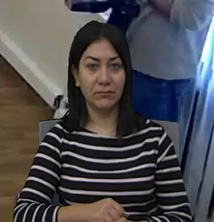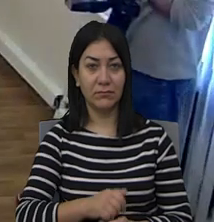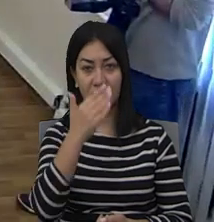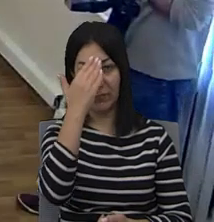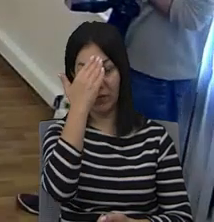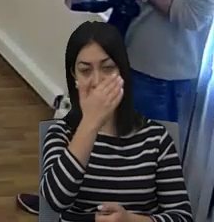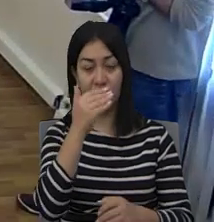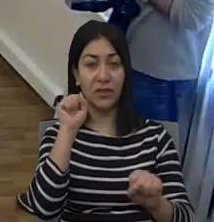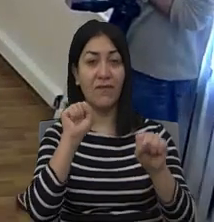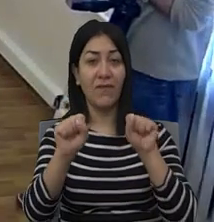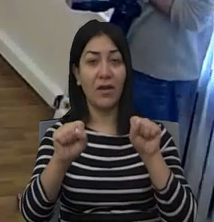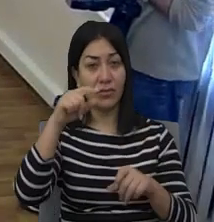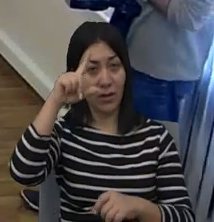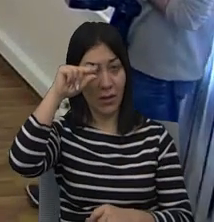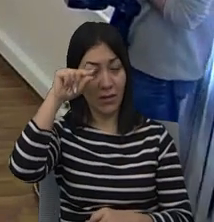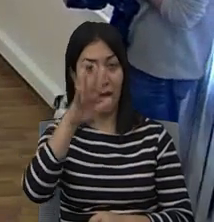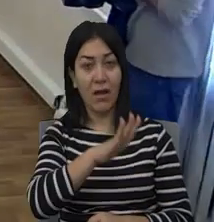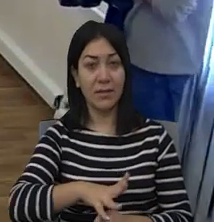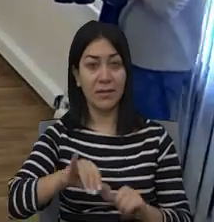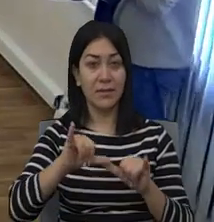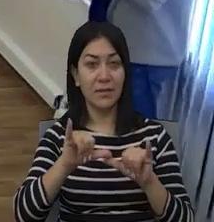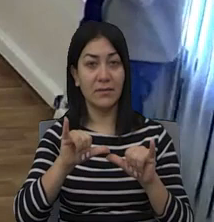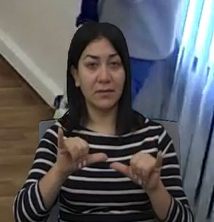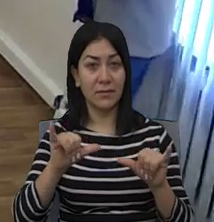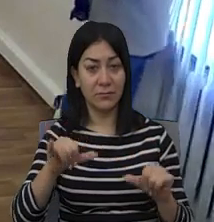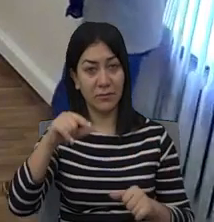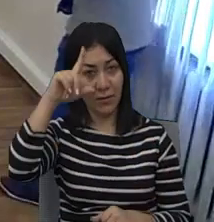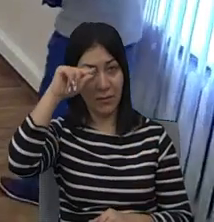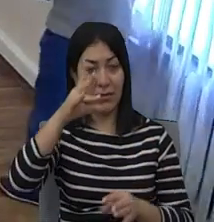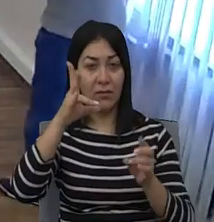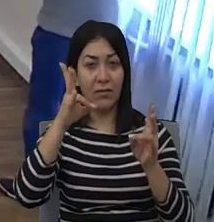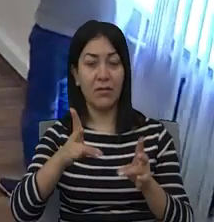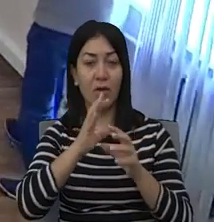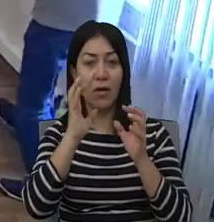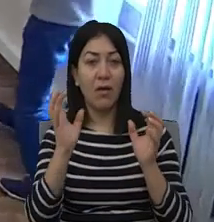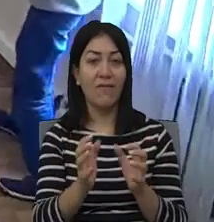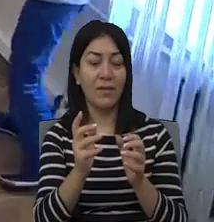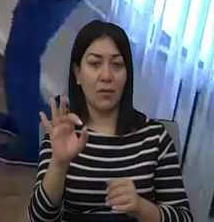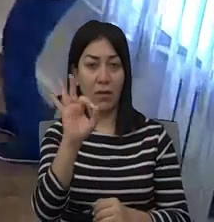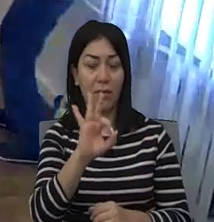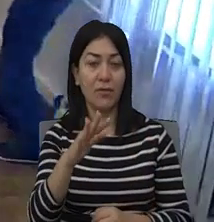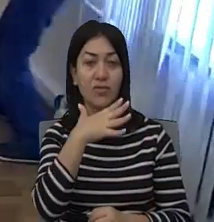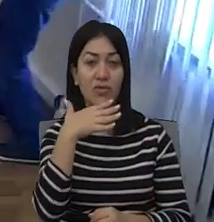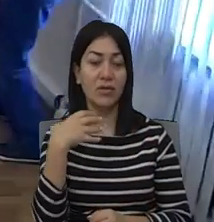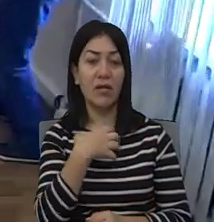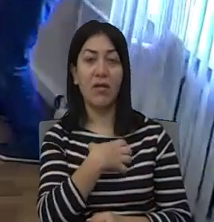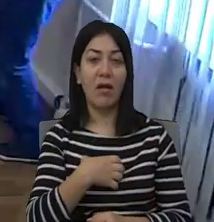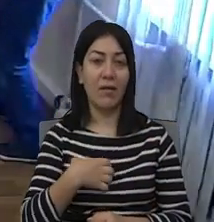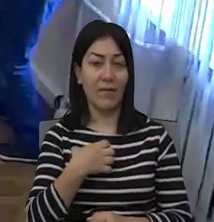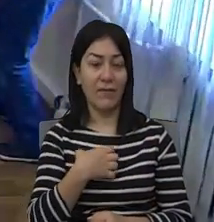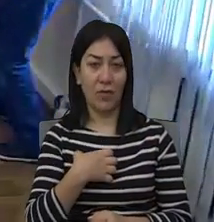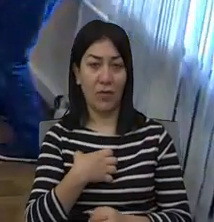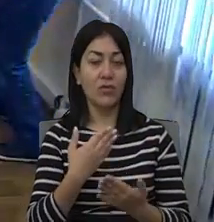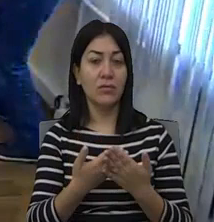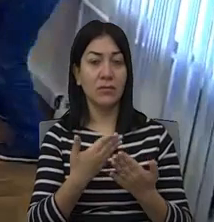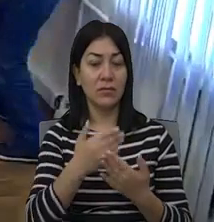Ժողովրդավարությունը Հայաստանի զարգացման եւ Հայաստանի անվտանգության համար ունի անկյունաքարային